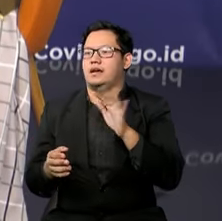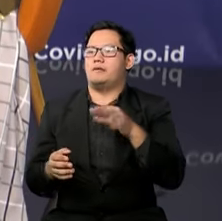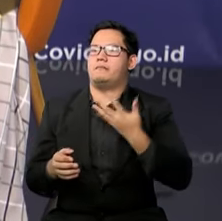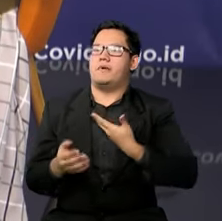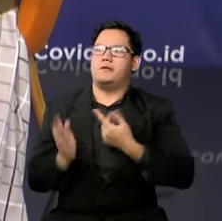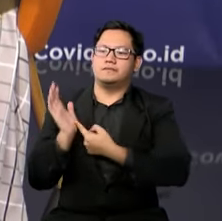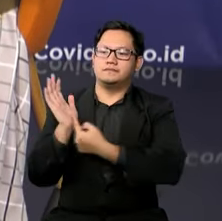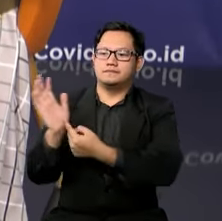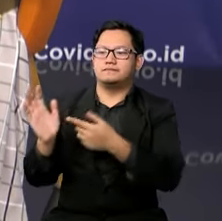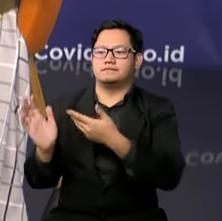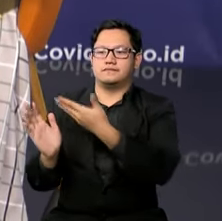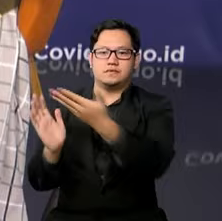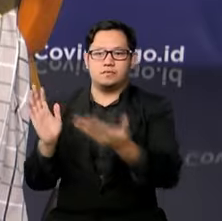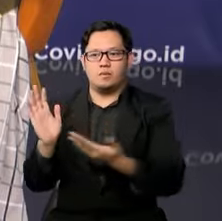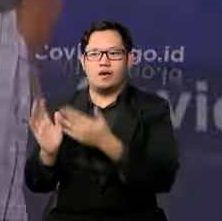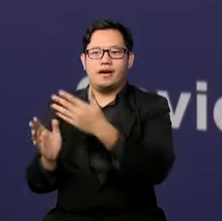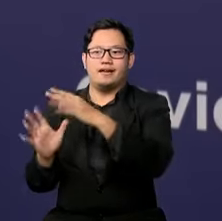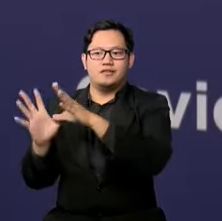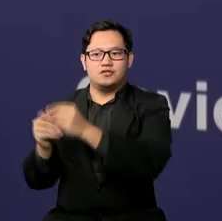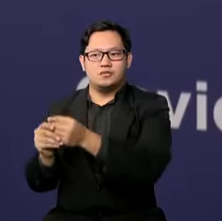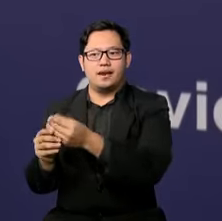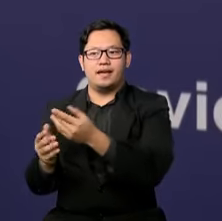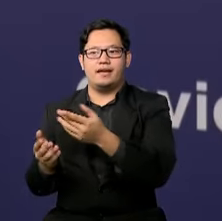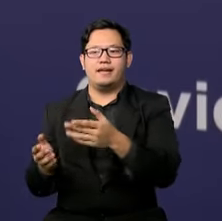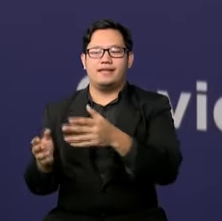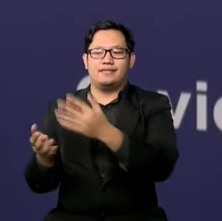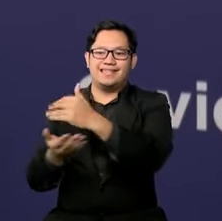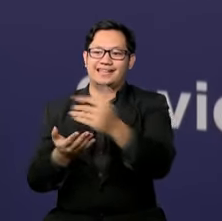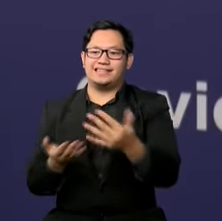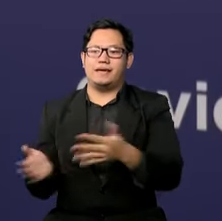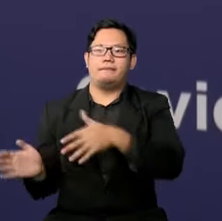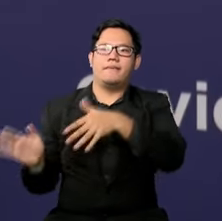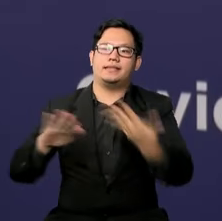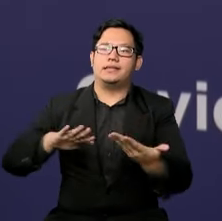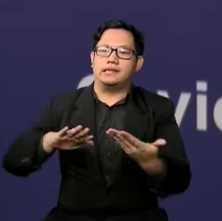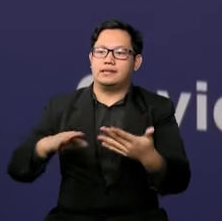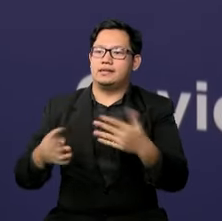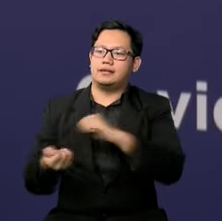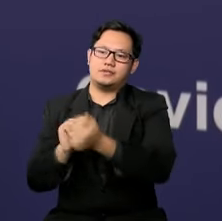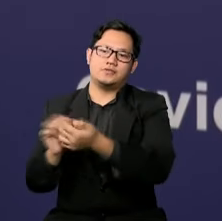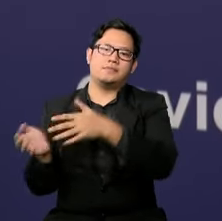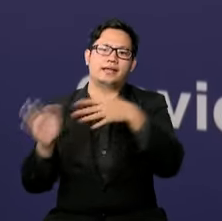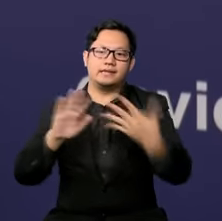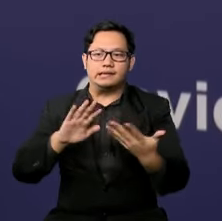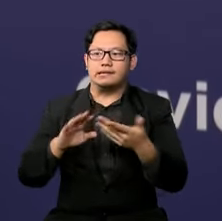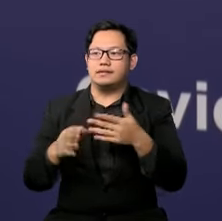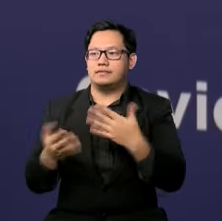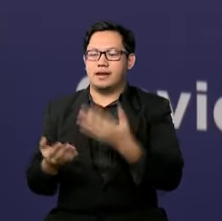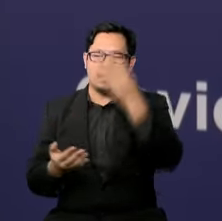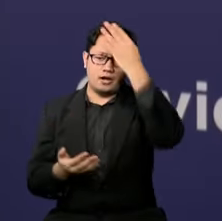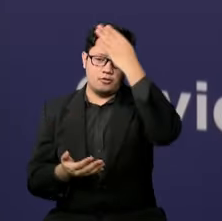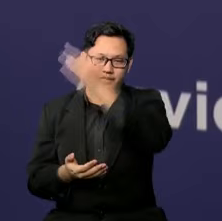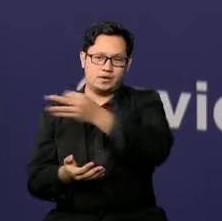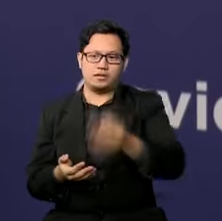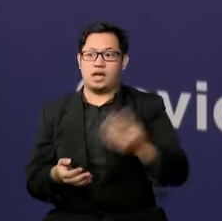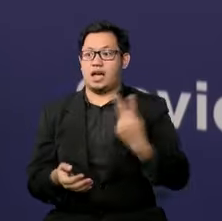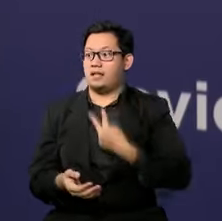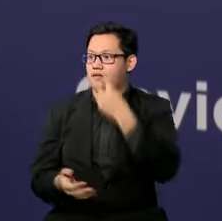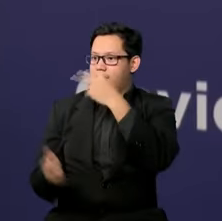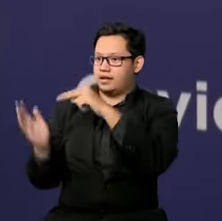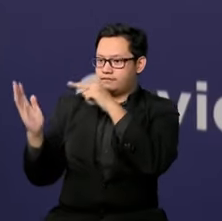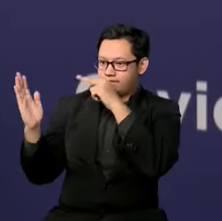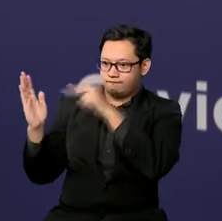kematian dokter luar baik jadi disini kita bisa melihat angka kematian diseluruh 514 kabupaten-kota kalau misalnya kita lihat nih ya